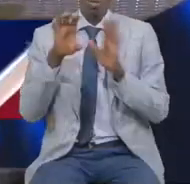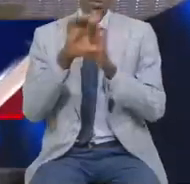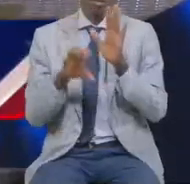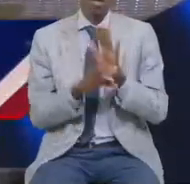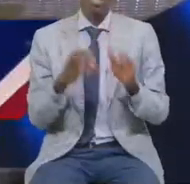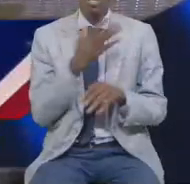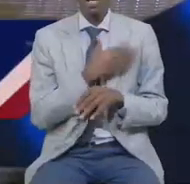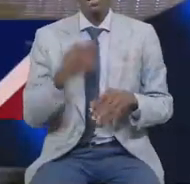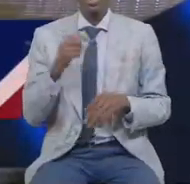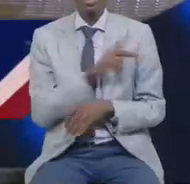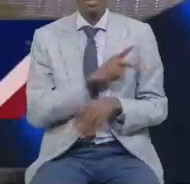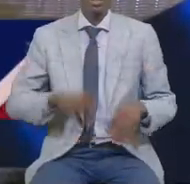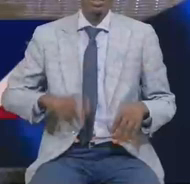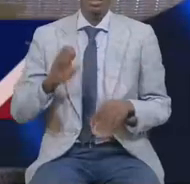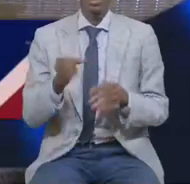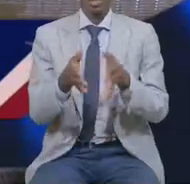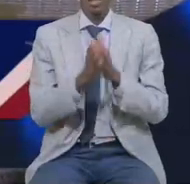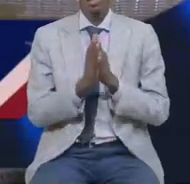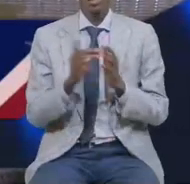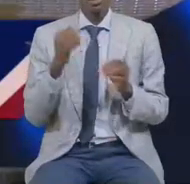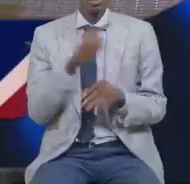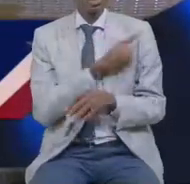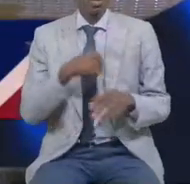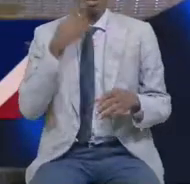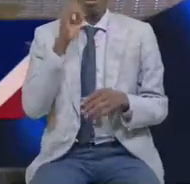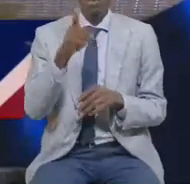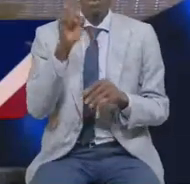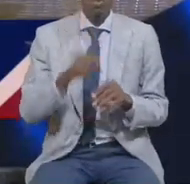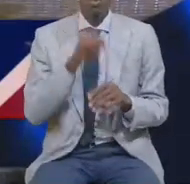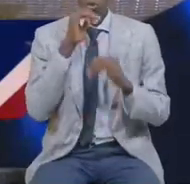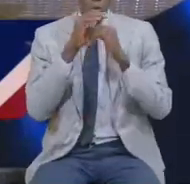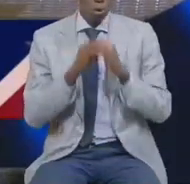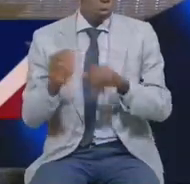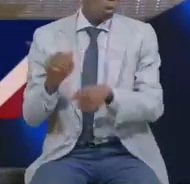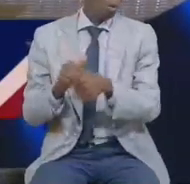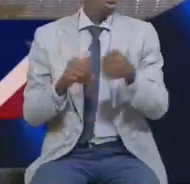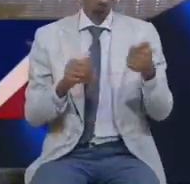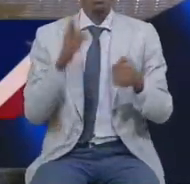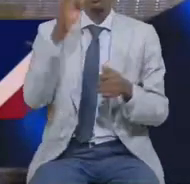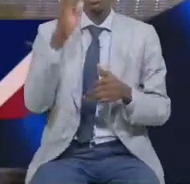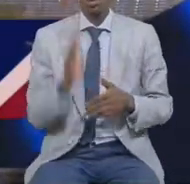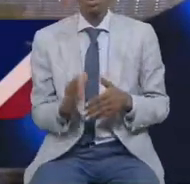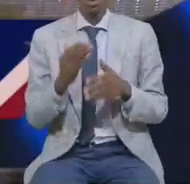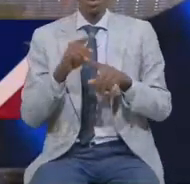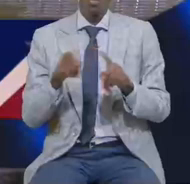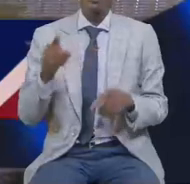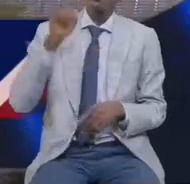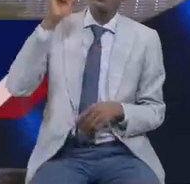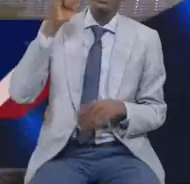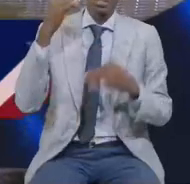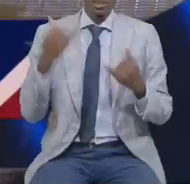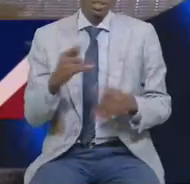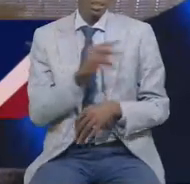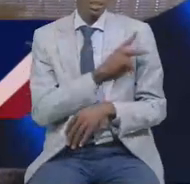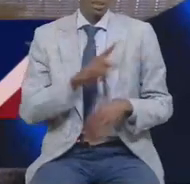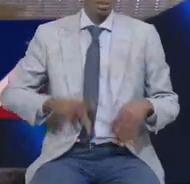Seigneur a ordonné de ne plus adorer un Dieu devant lui. Mais un homme, un empereur, un roi